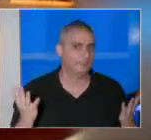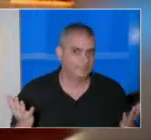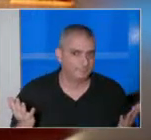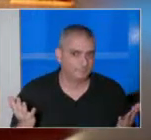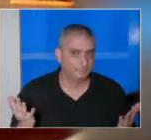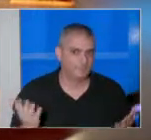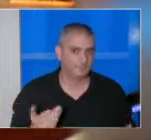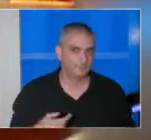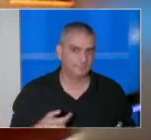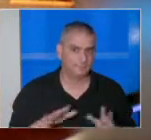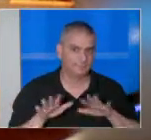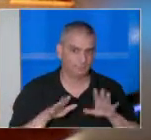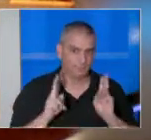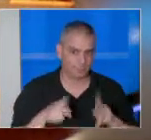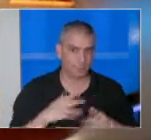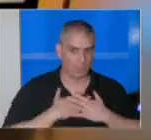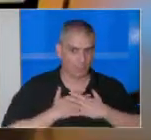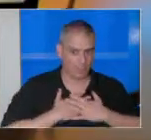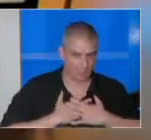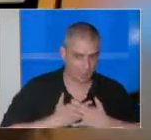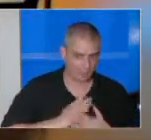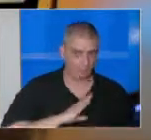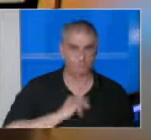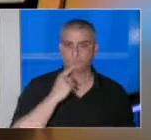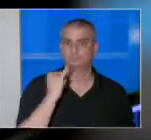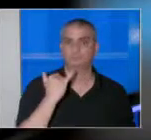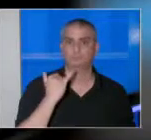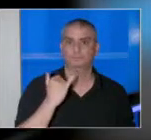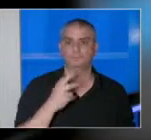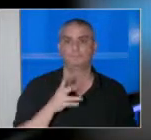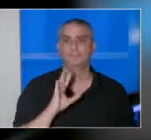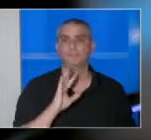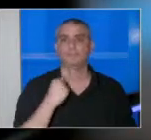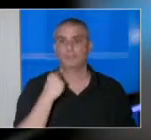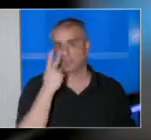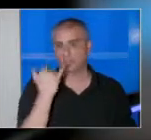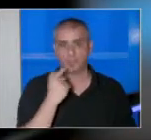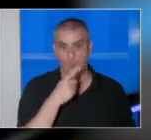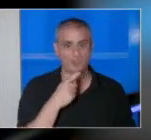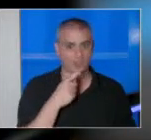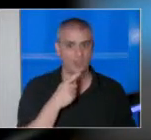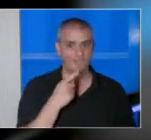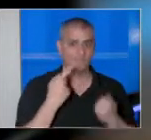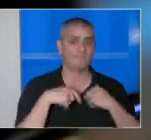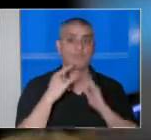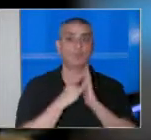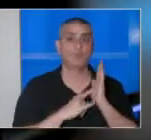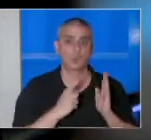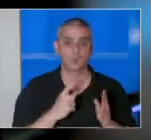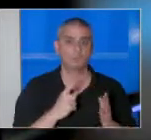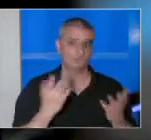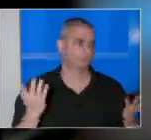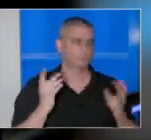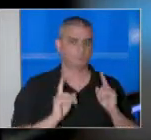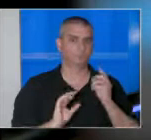נאמר? הממשלה יכולה לנשום. כן, לגמרי. בעצם מה שאנחנו ראינו היום בוועדת חוקה, זה מחזה